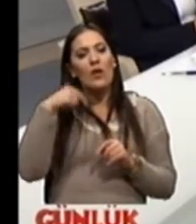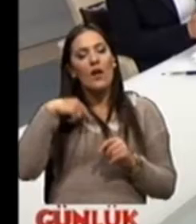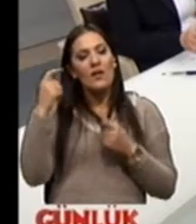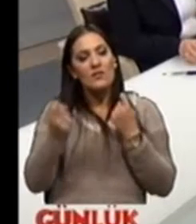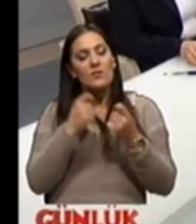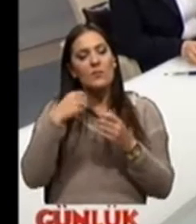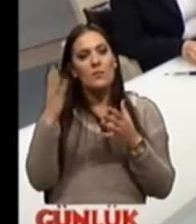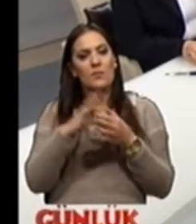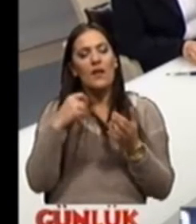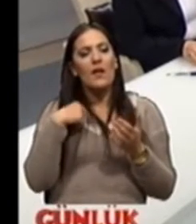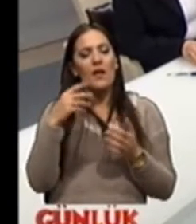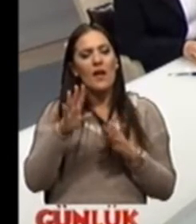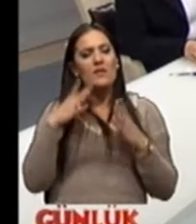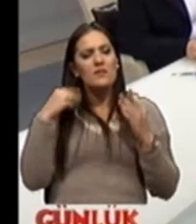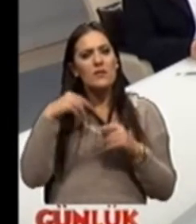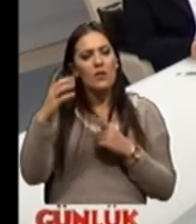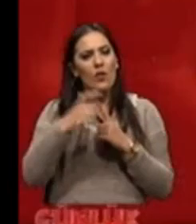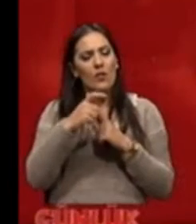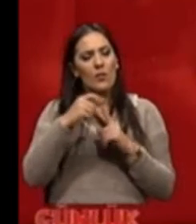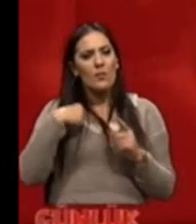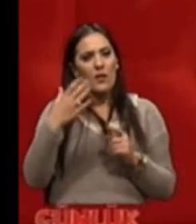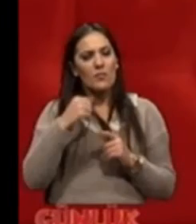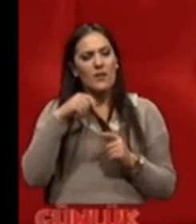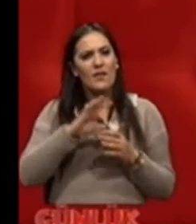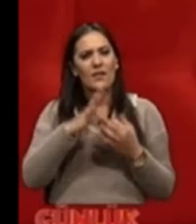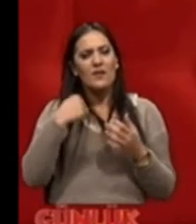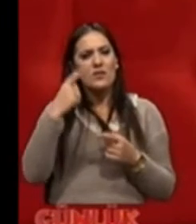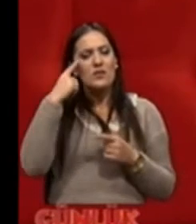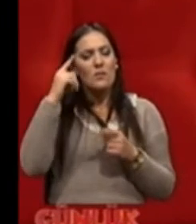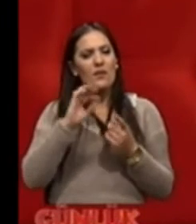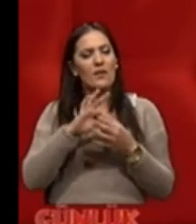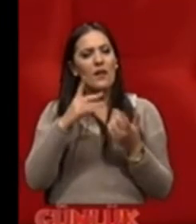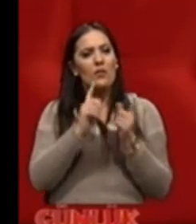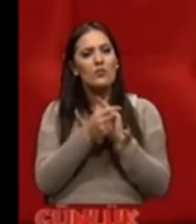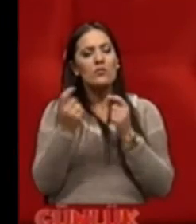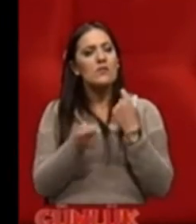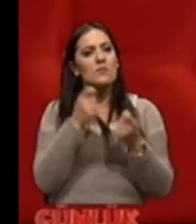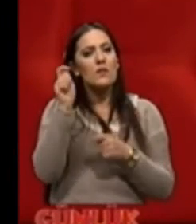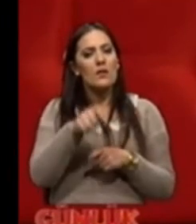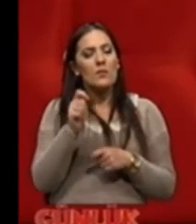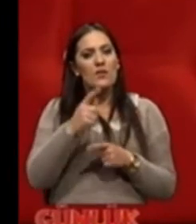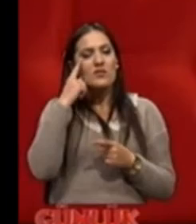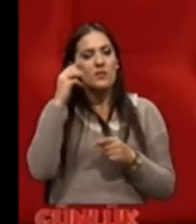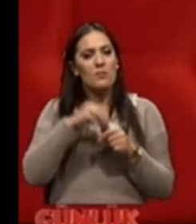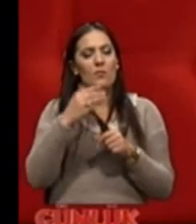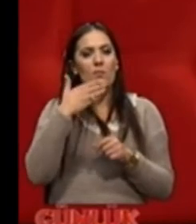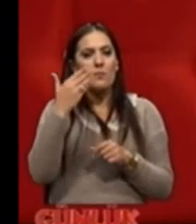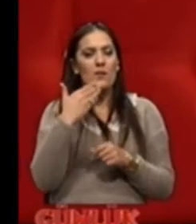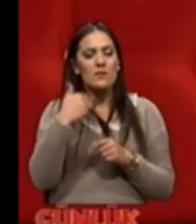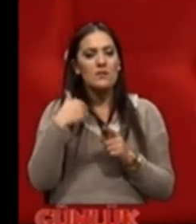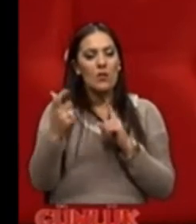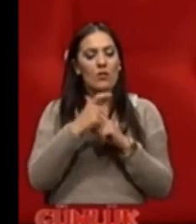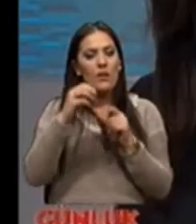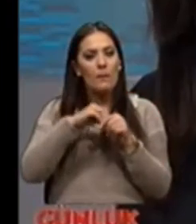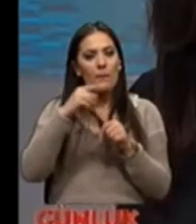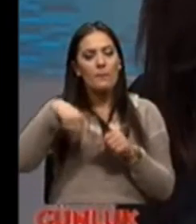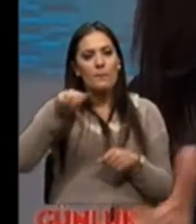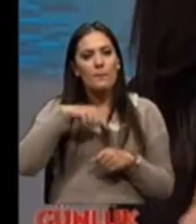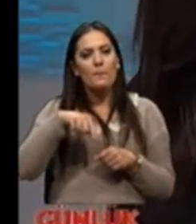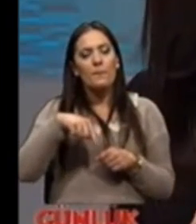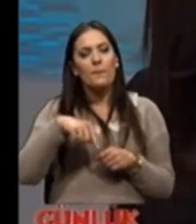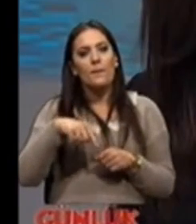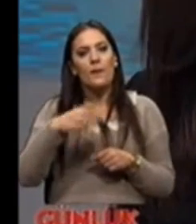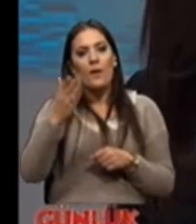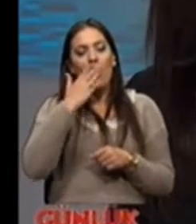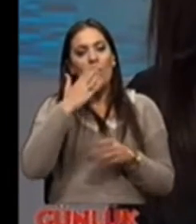siz bahsetmiştiniz. Evet. Nelerdir onlar? Japonya'da ne tür çalışmalar yapıyorlardı? Japonya'da mesela önlemler işte okul kapsamında